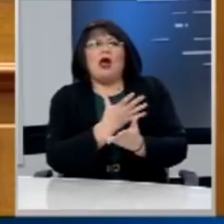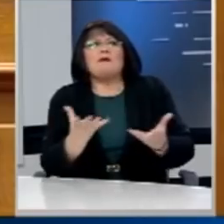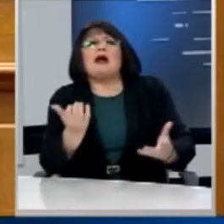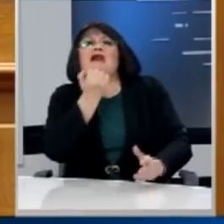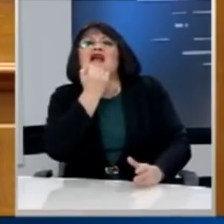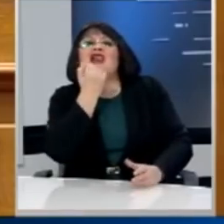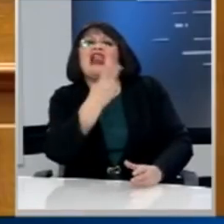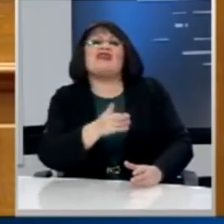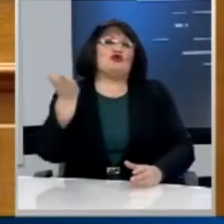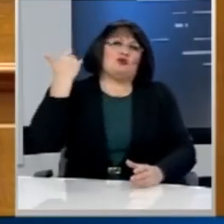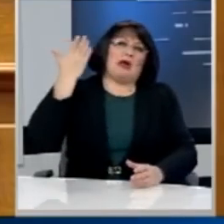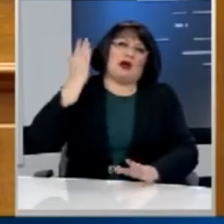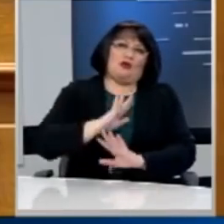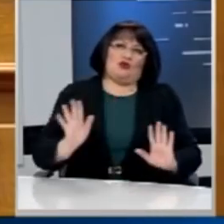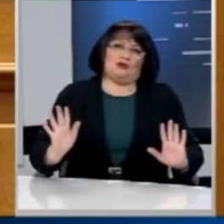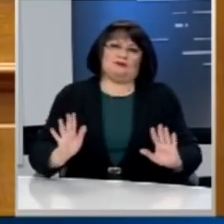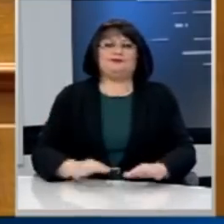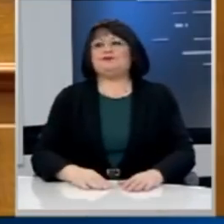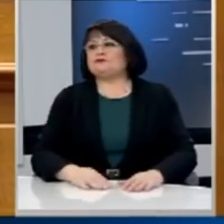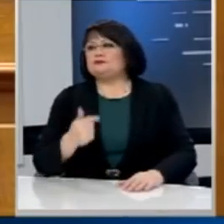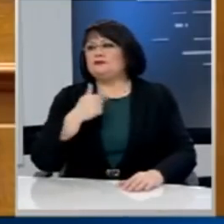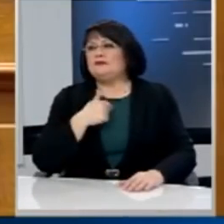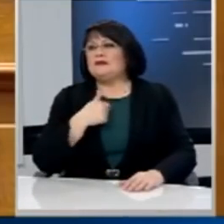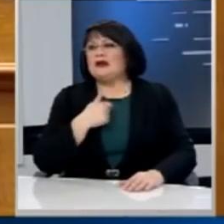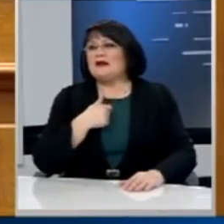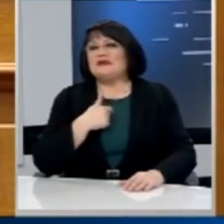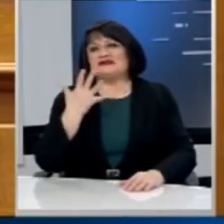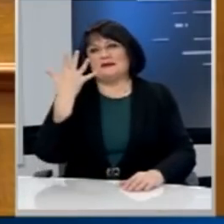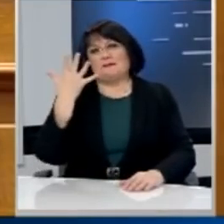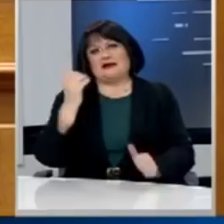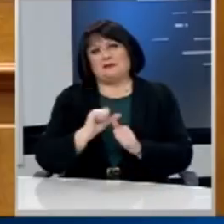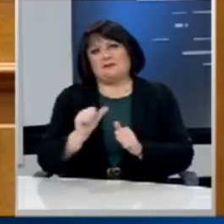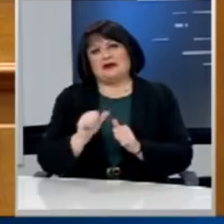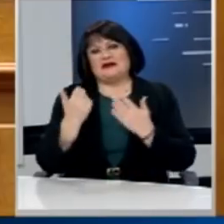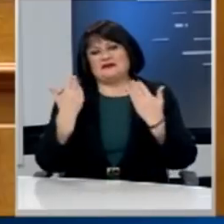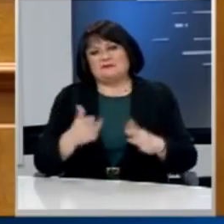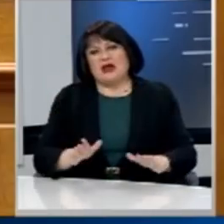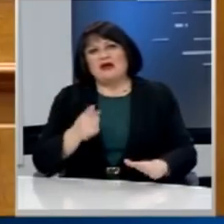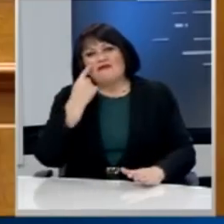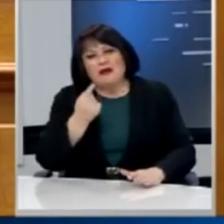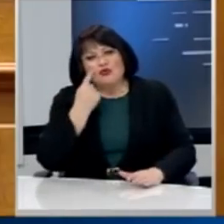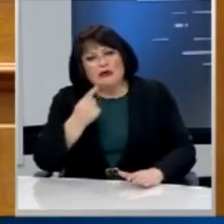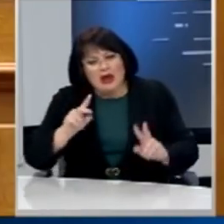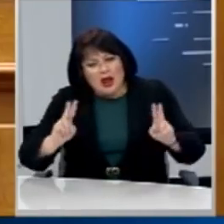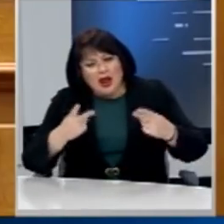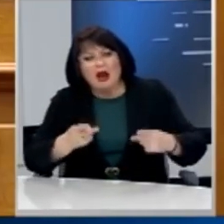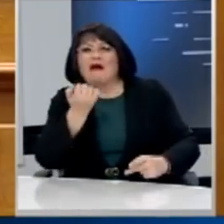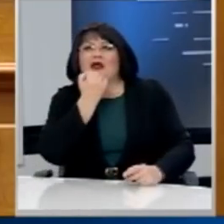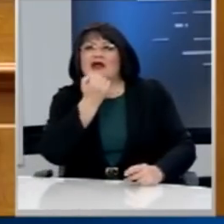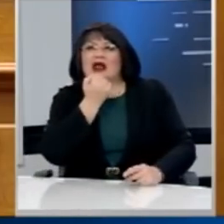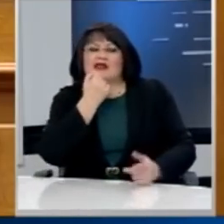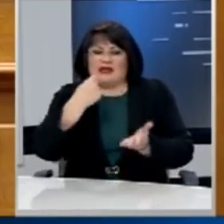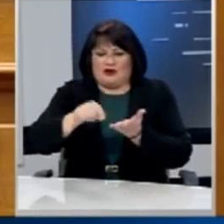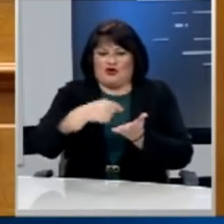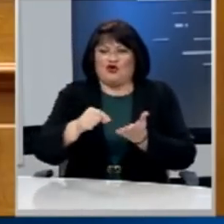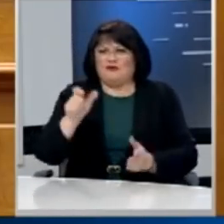μεγάλα ασφάλματα του χθες. Εμείς σε 5 μήνες εντοπίζουμε λάθη και τα διορθώνουμε,